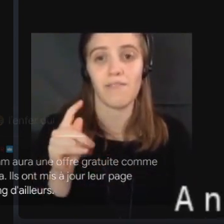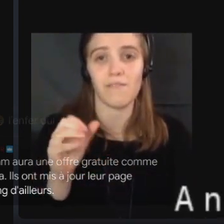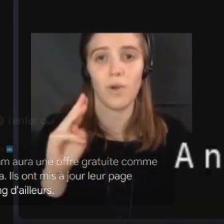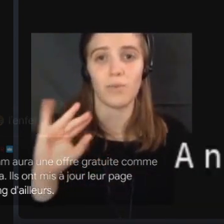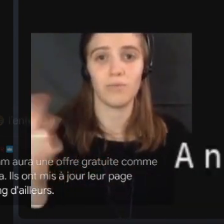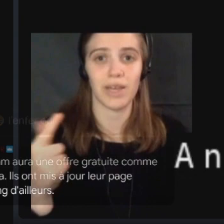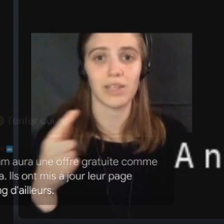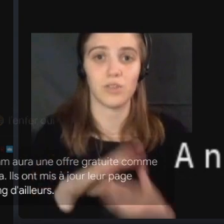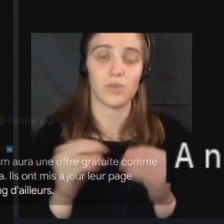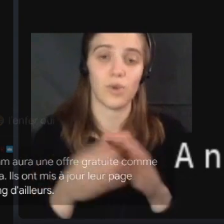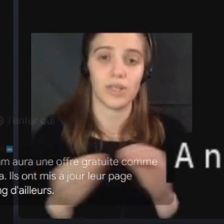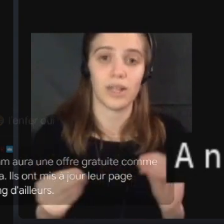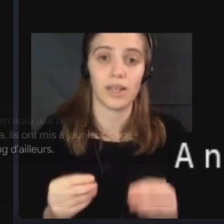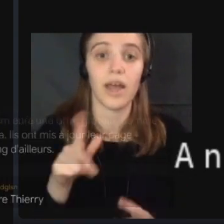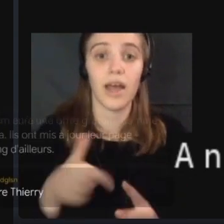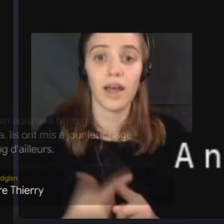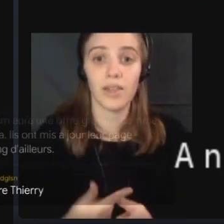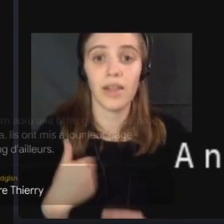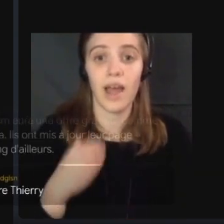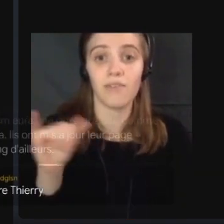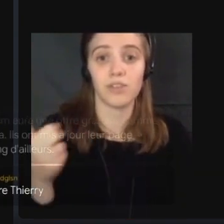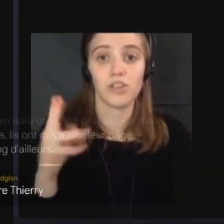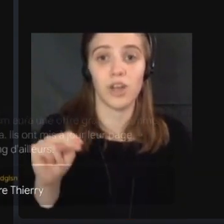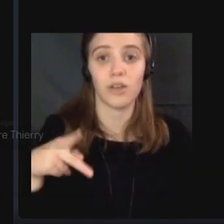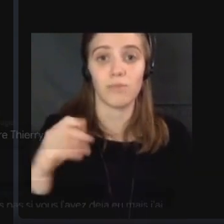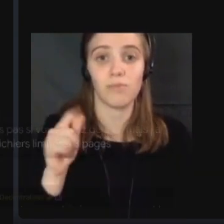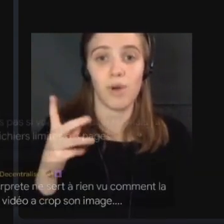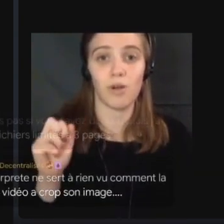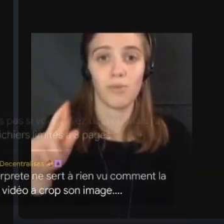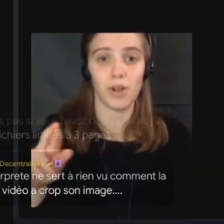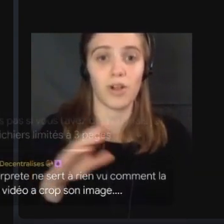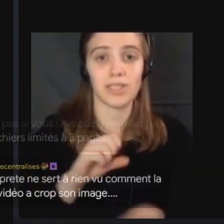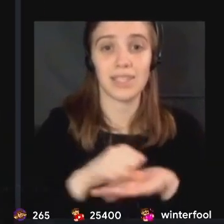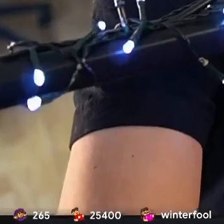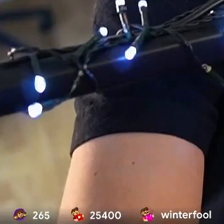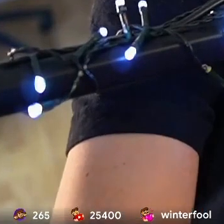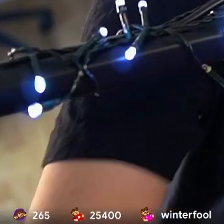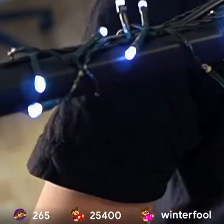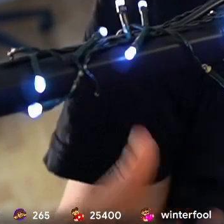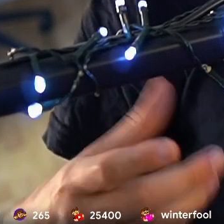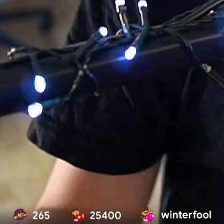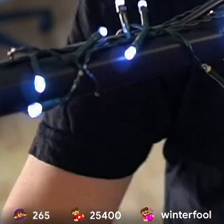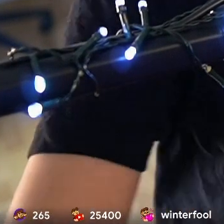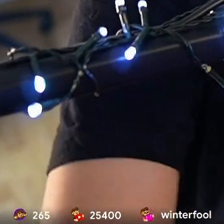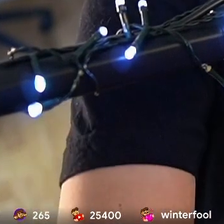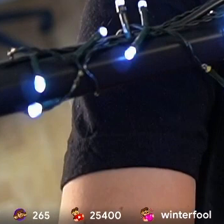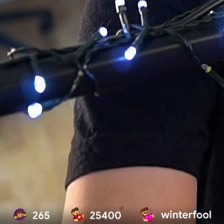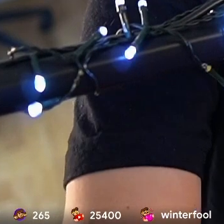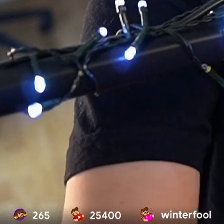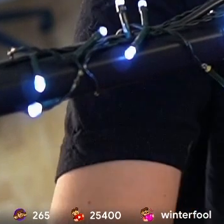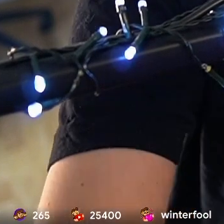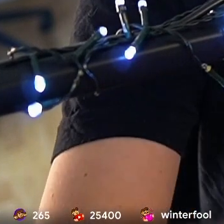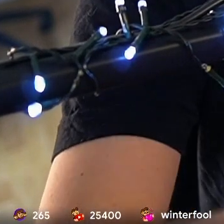exploring. Bon, écoutez, vous pensez qu'il y aura encore d'autres annonces? Alors, je vais garder l'écran sous les yeux. Tac, je repasse en full